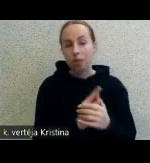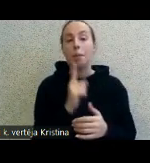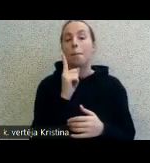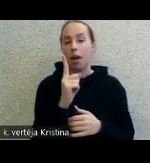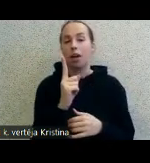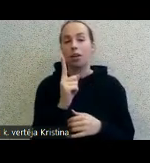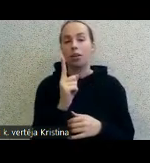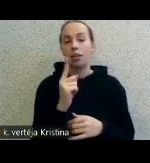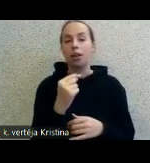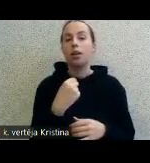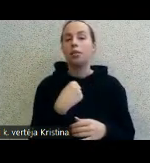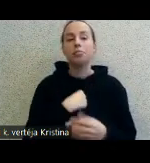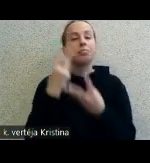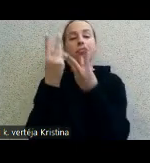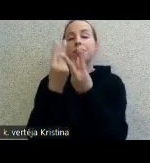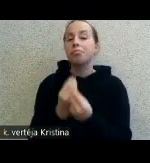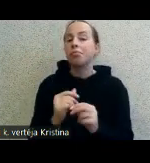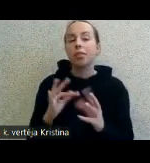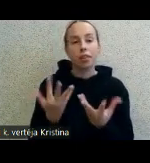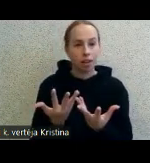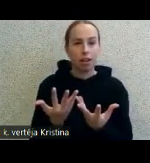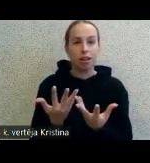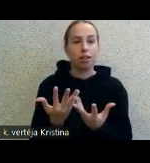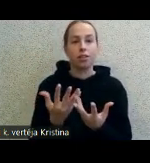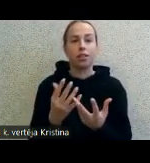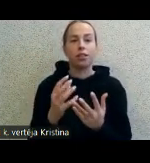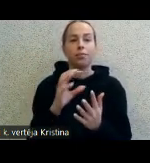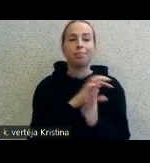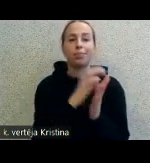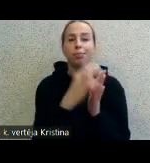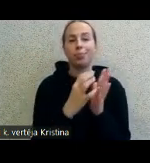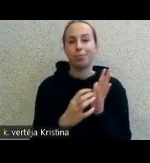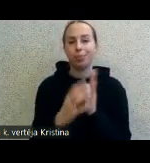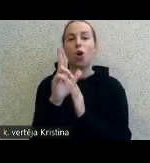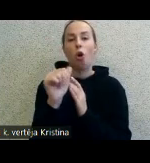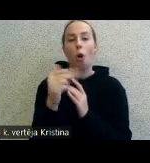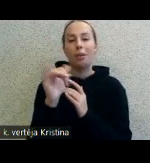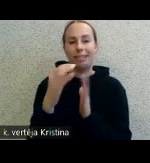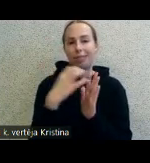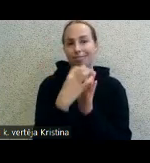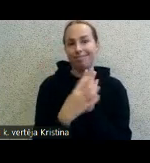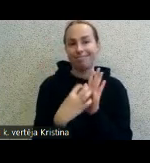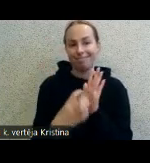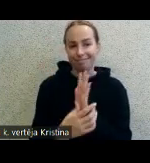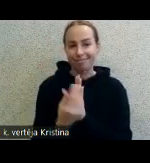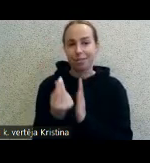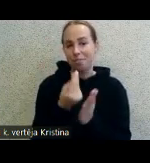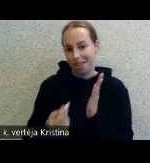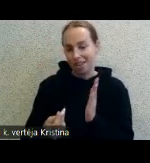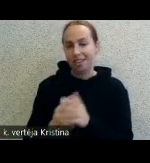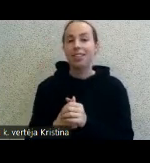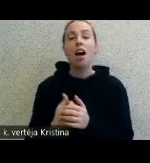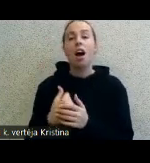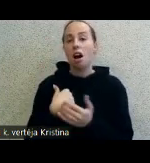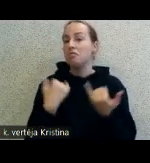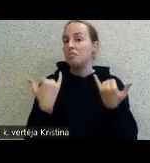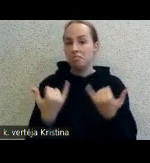labai kerėjo komiksai. Aš vis dabar dar domiuosi, skaitau